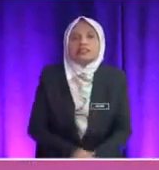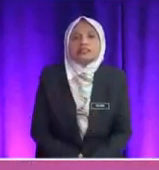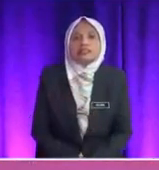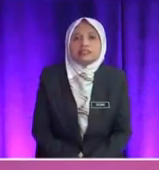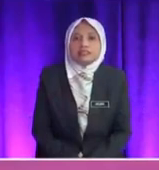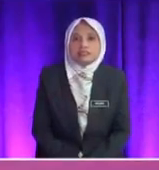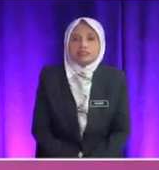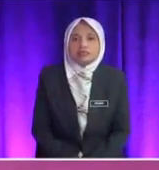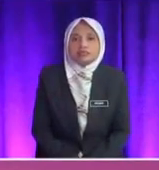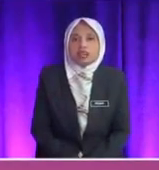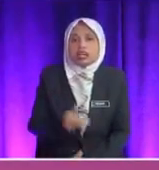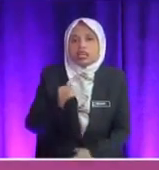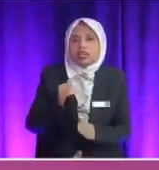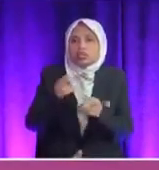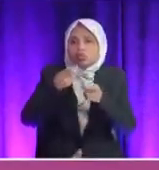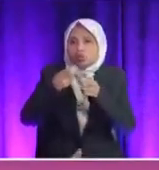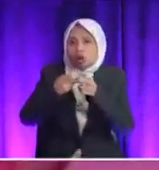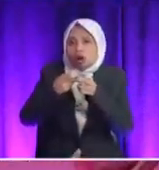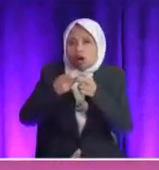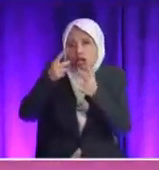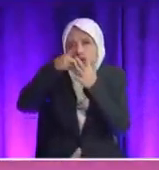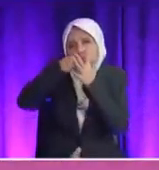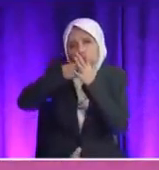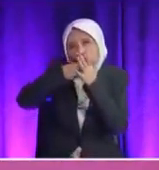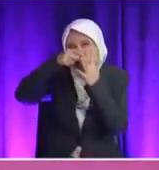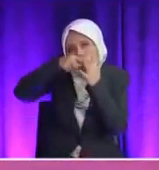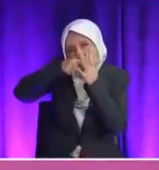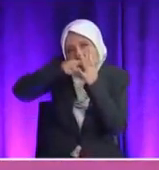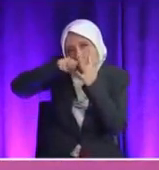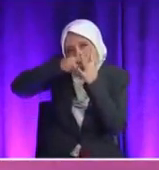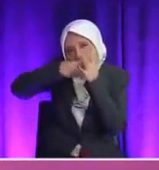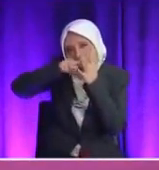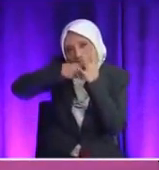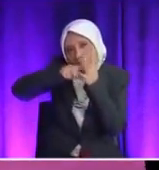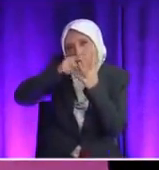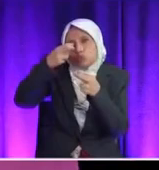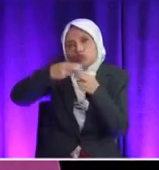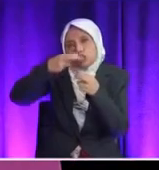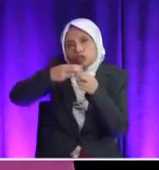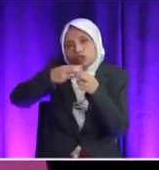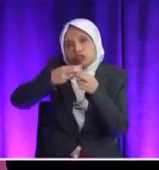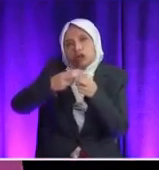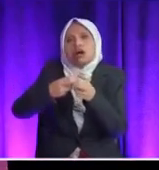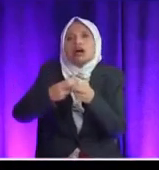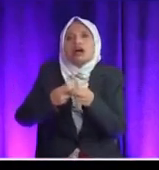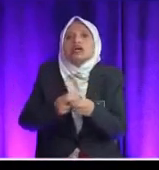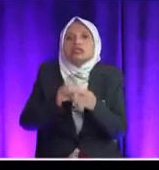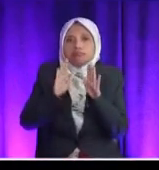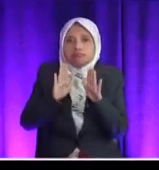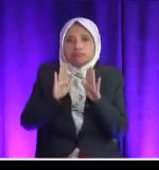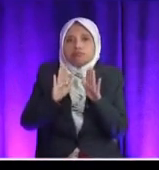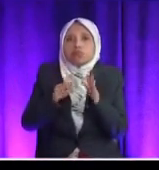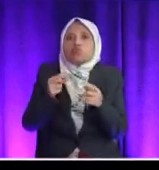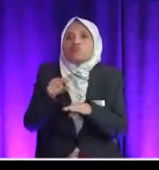girls aayegi hanya the gini kita bagi kimia atau bagi Cai iya aja tuh